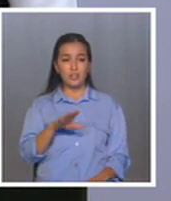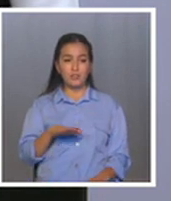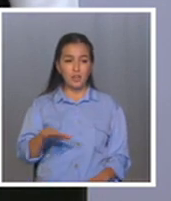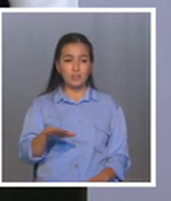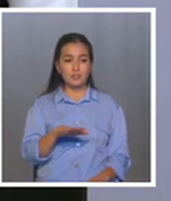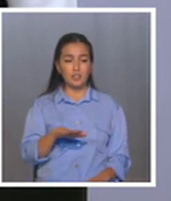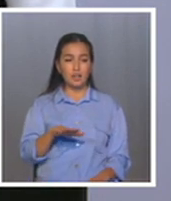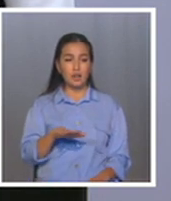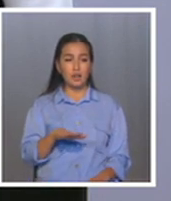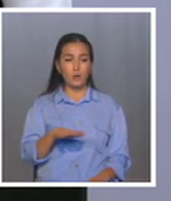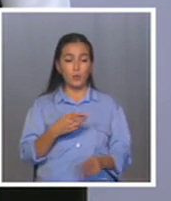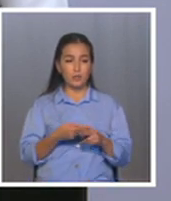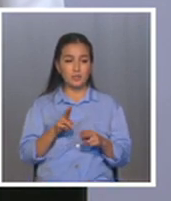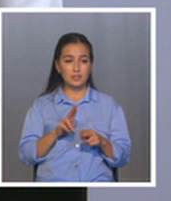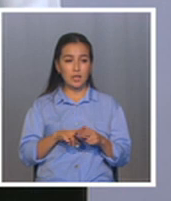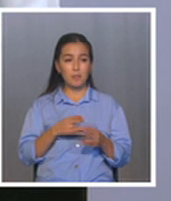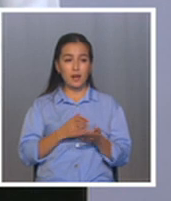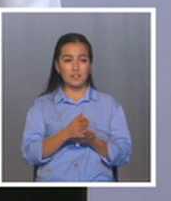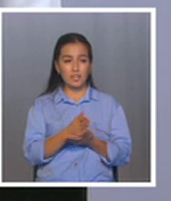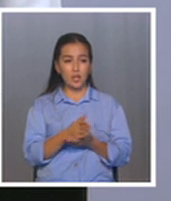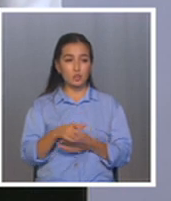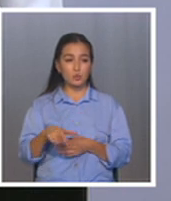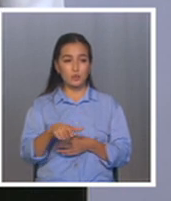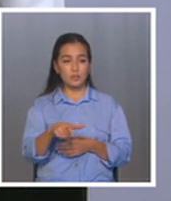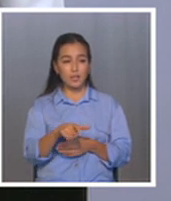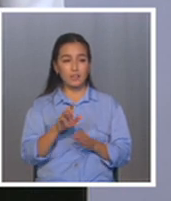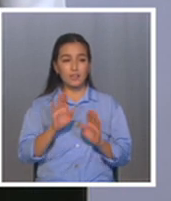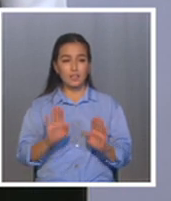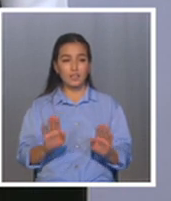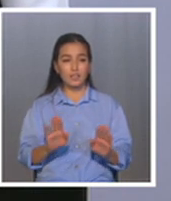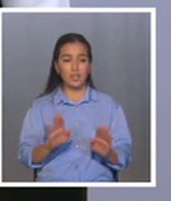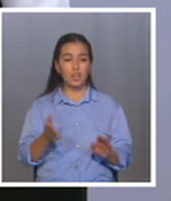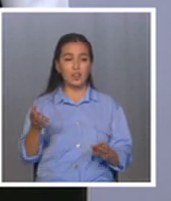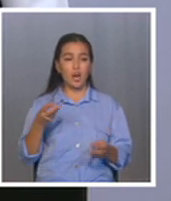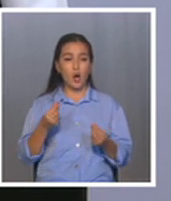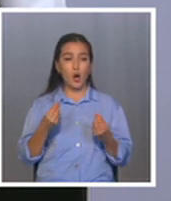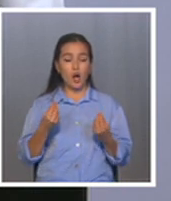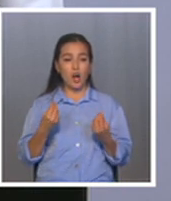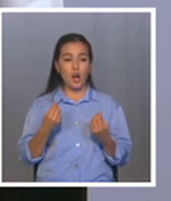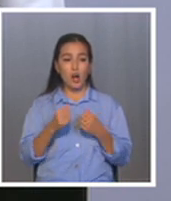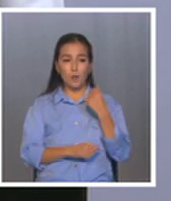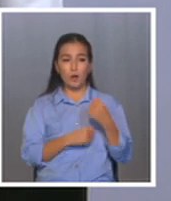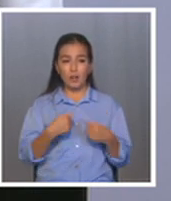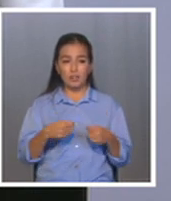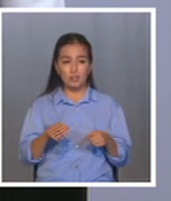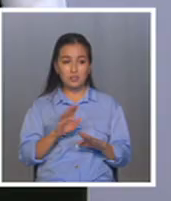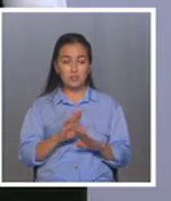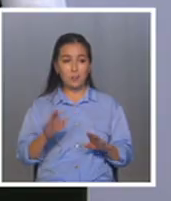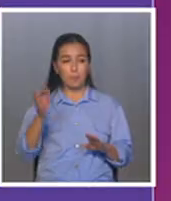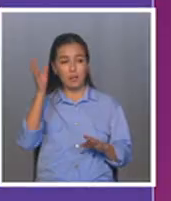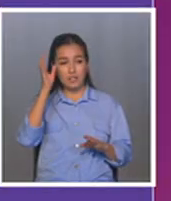Еуразияға осы бағытталған жолда тек қана тауар емес, сонымен қатар білім мен